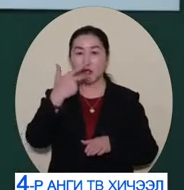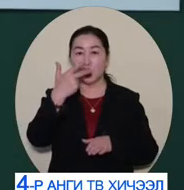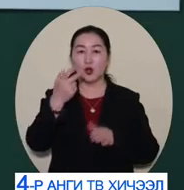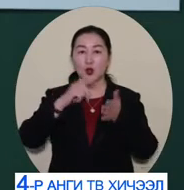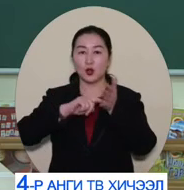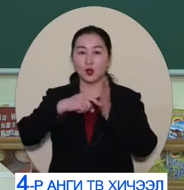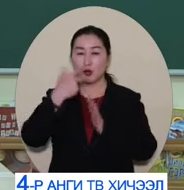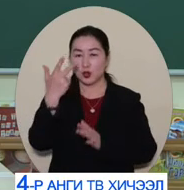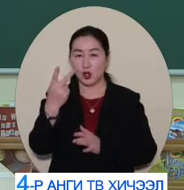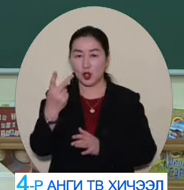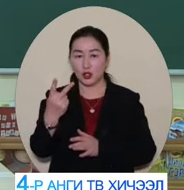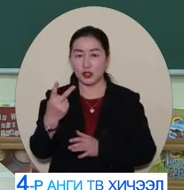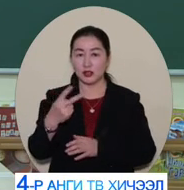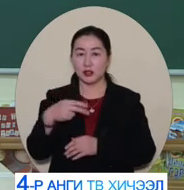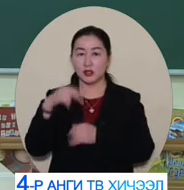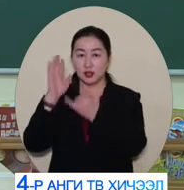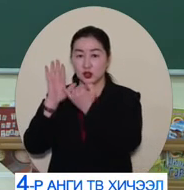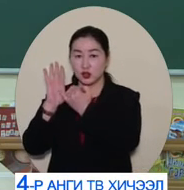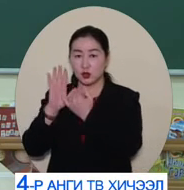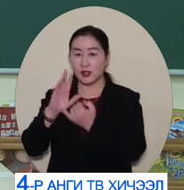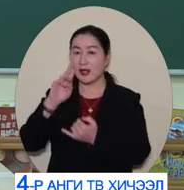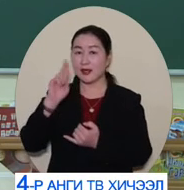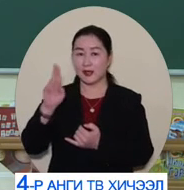болох нь. За, нөгөө үс нь дүрс маа.